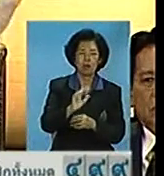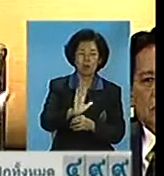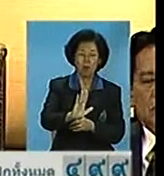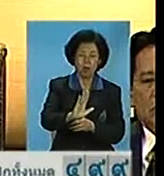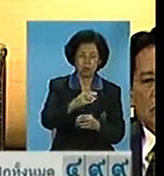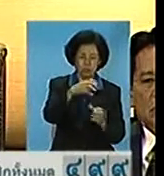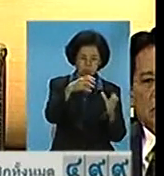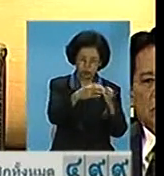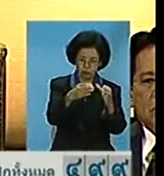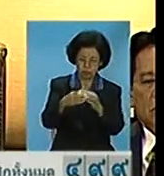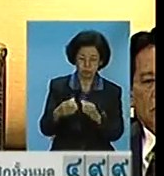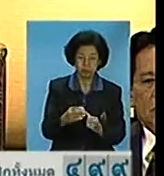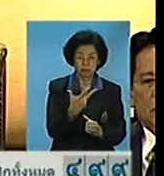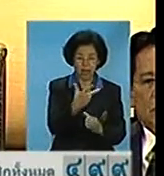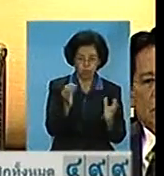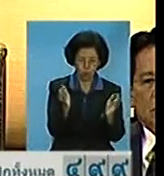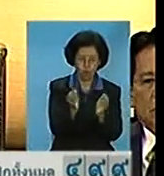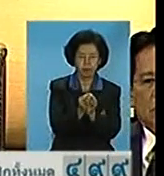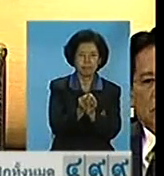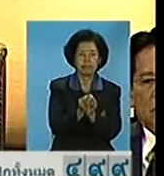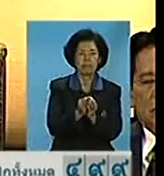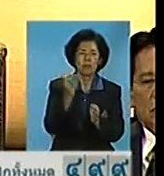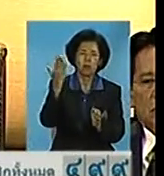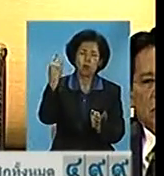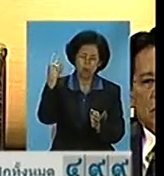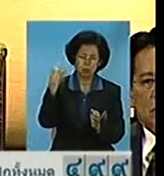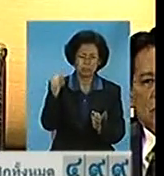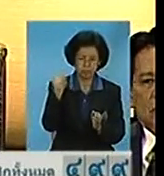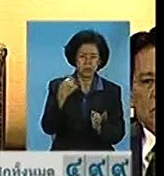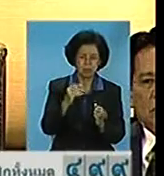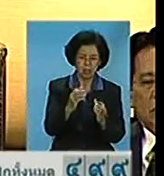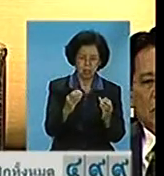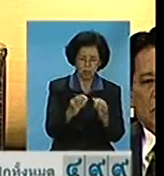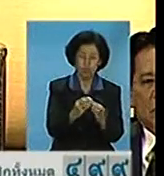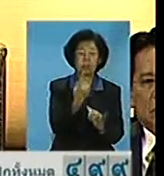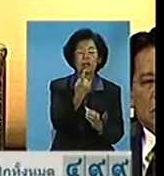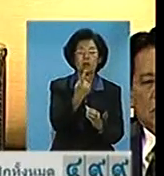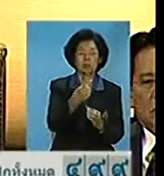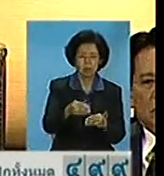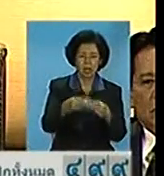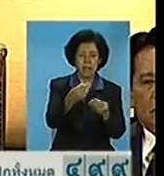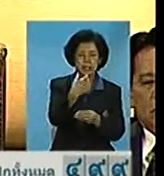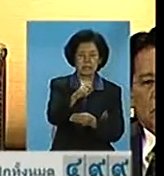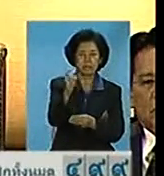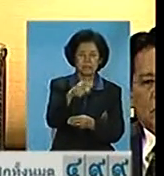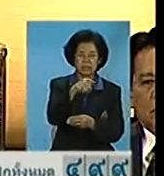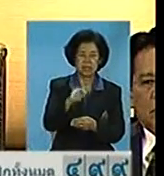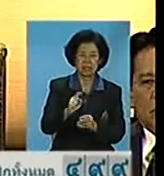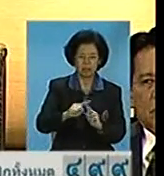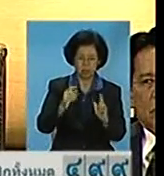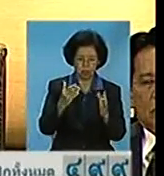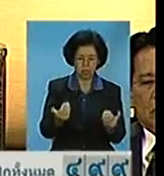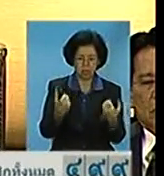กองทุนสงเคราะห์สวนยางหน่วยงานเดียวให้ 10% ตอนนี้มีสถาบันวิจัยยางมีองค์การสวนยางเข้ามาร่วมอี